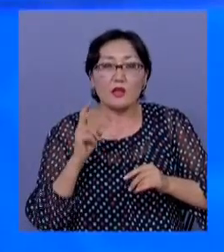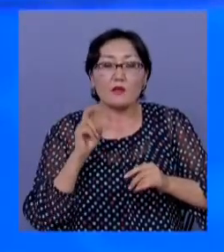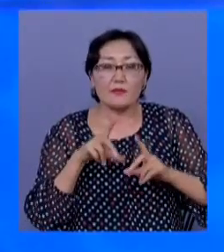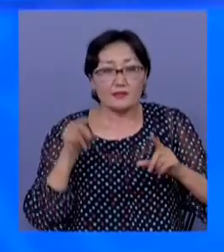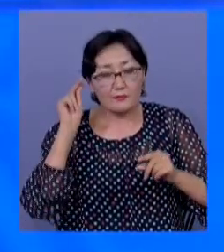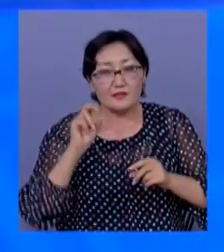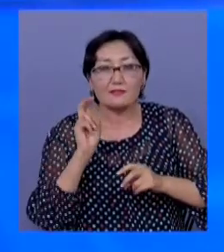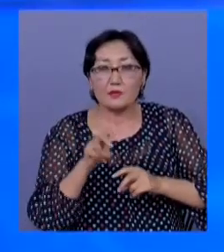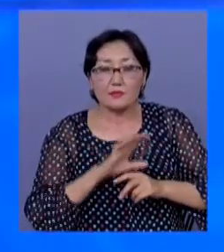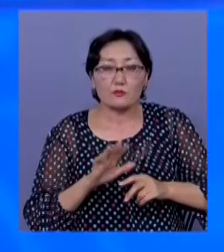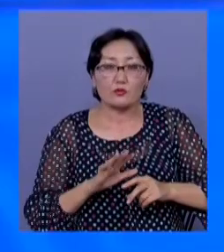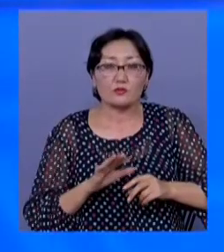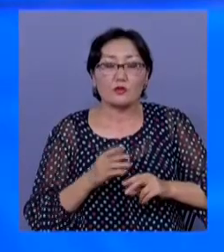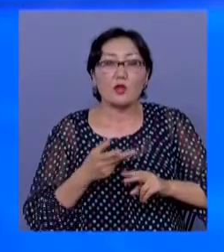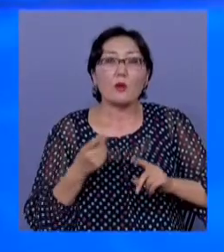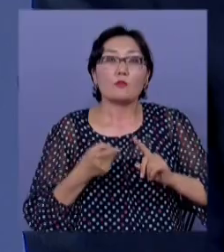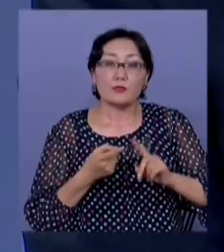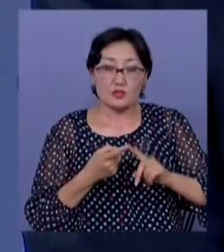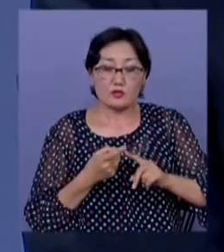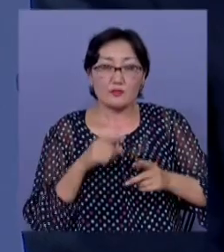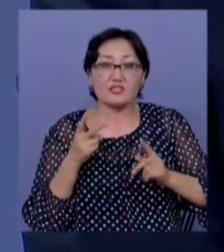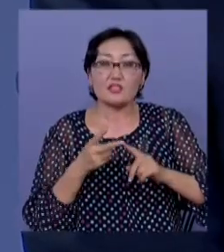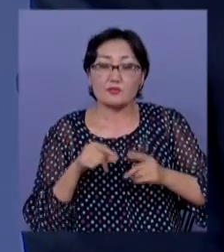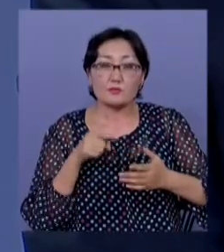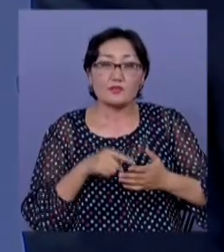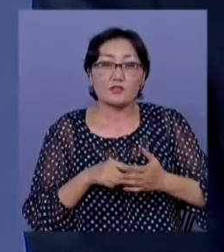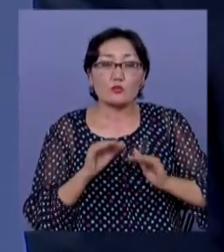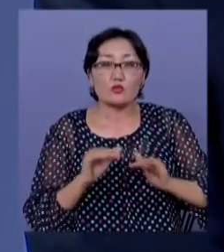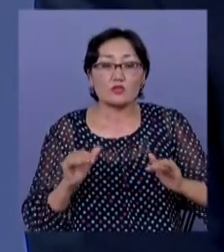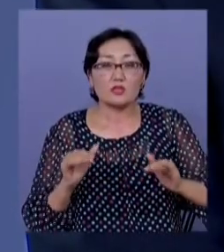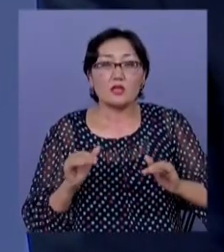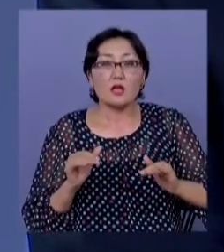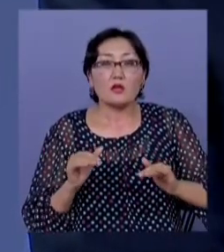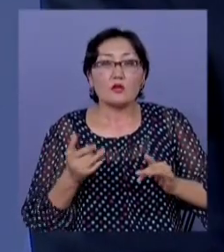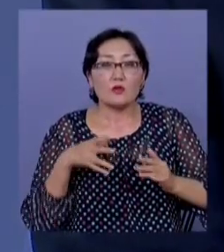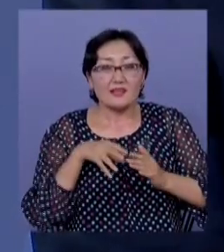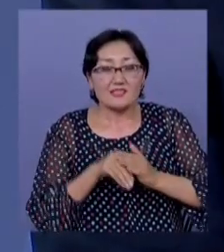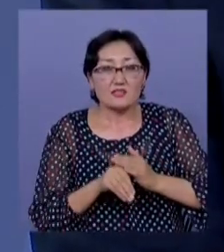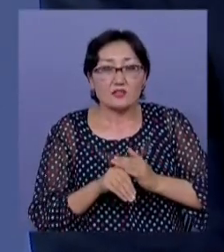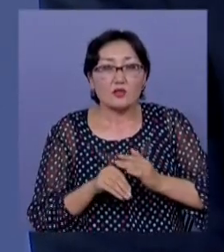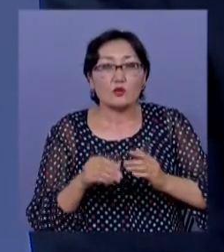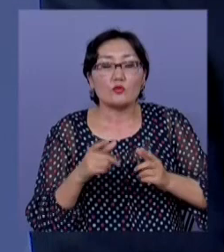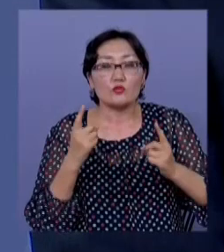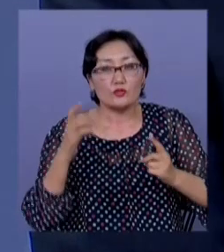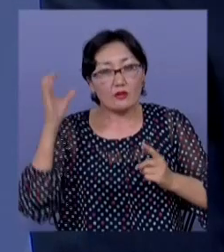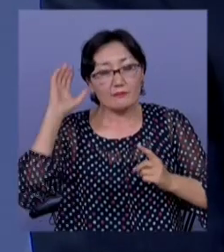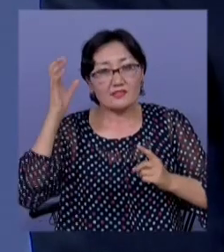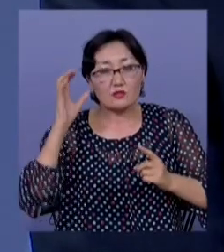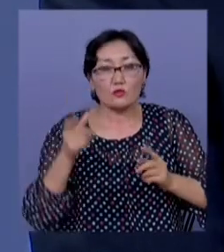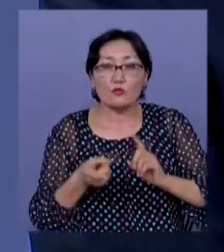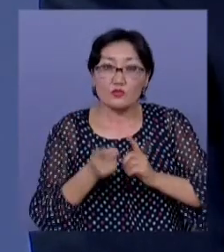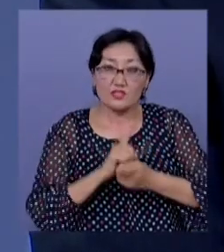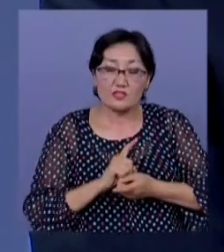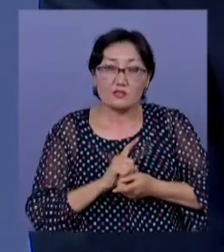болады, жылайтын болады. Бұл бірінші мәселе. Екінші, оқушылардың арасында үлкен психологиялық жаңағыдай